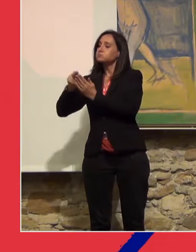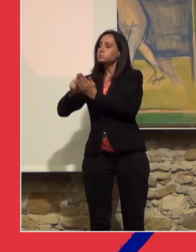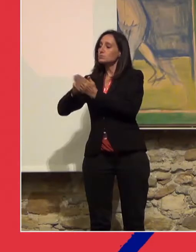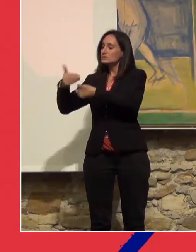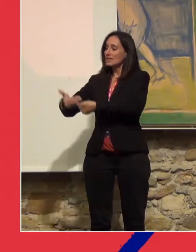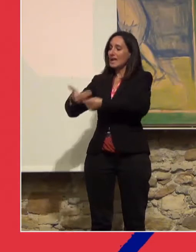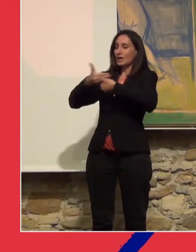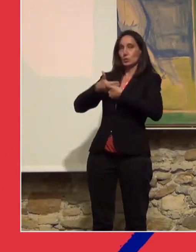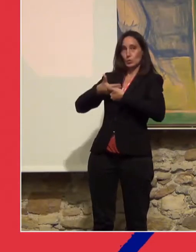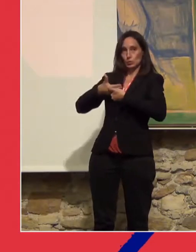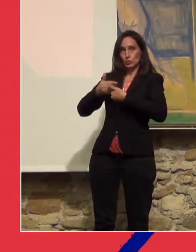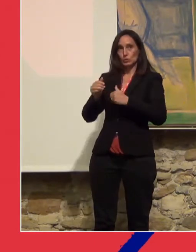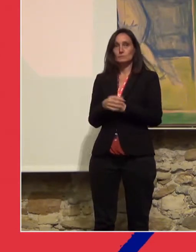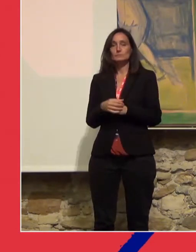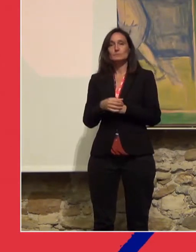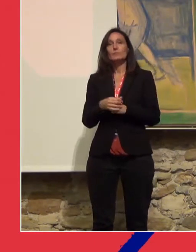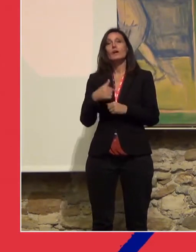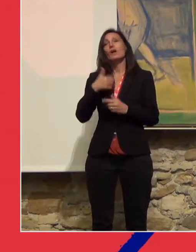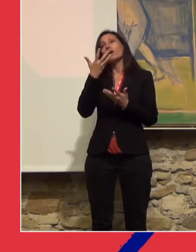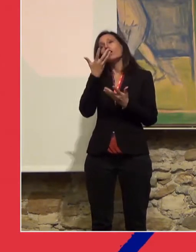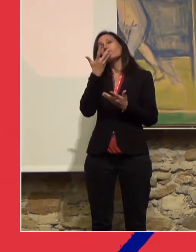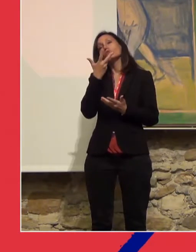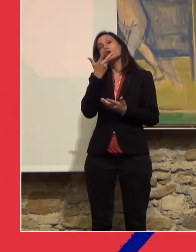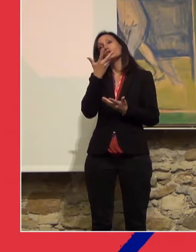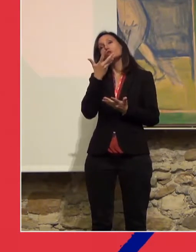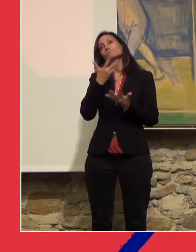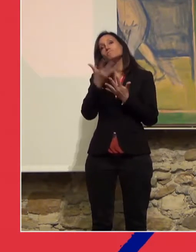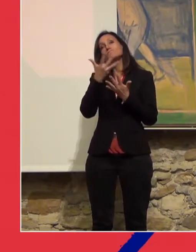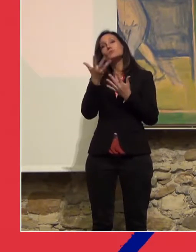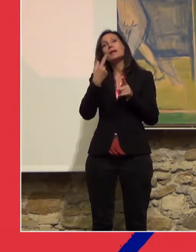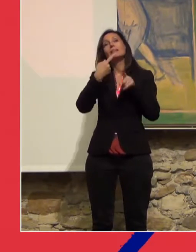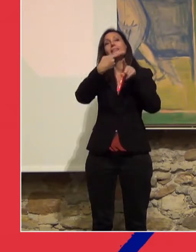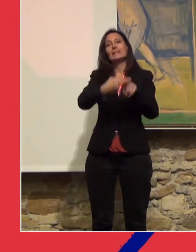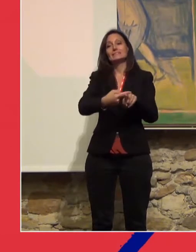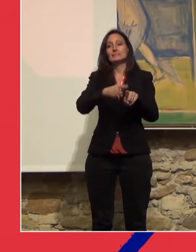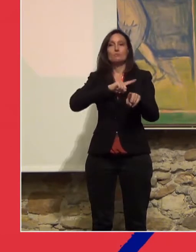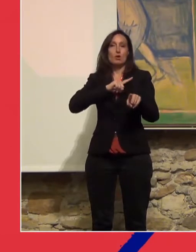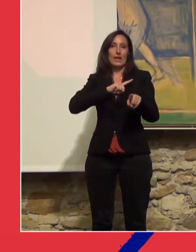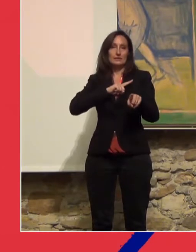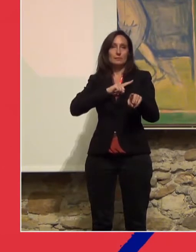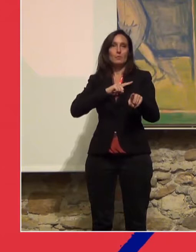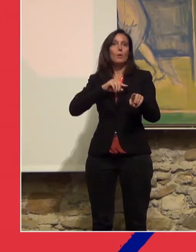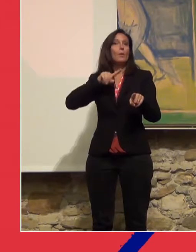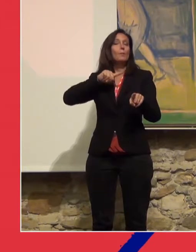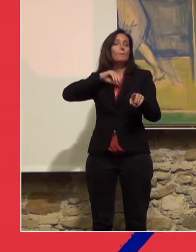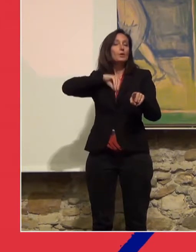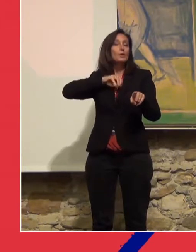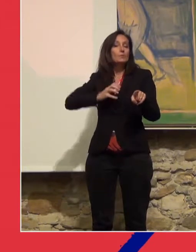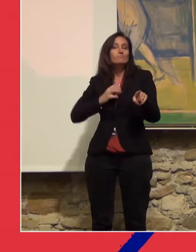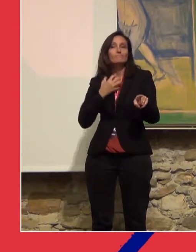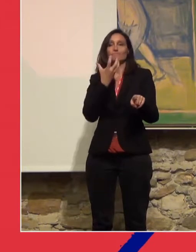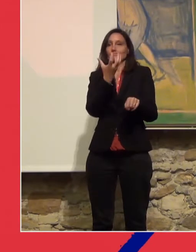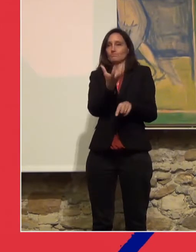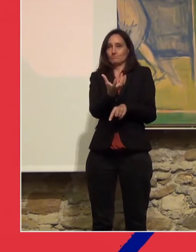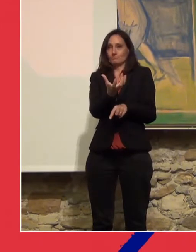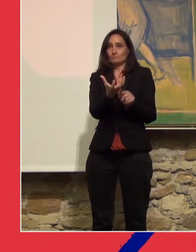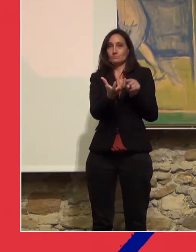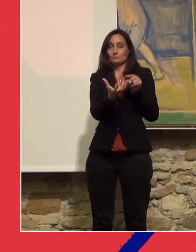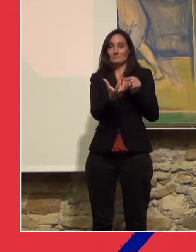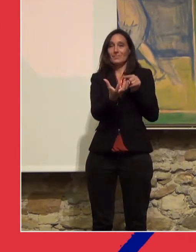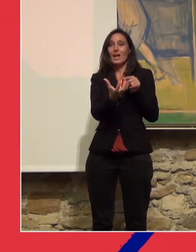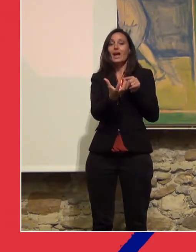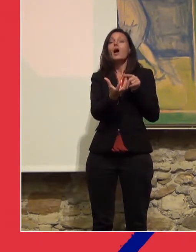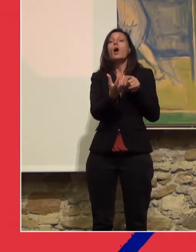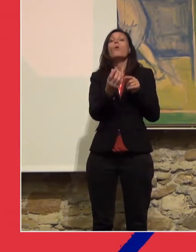La mia è una testimonianza, una sorta di outing, e ancora oggi mi emoziono quando ricordo